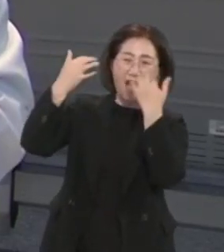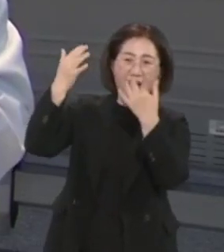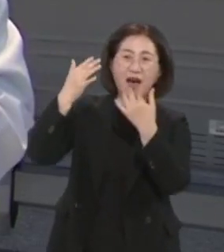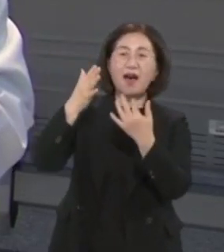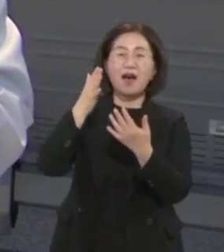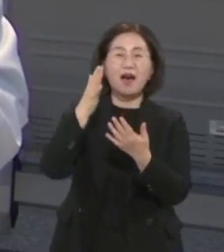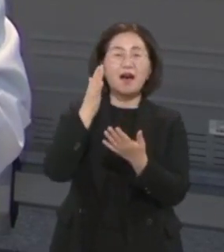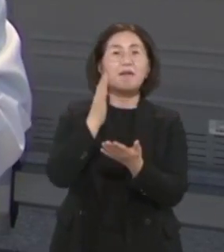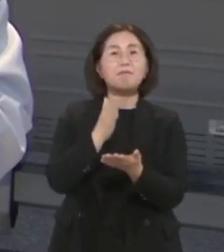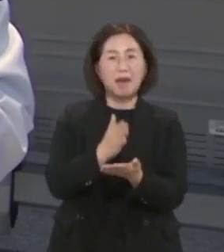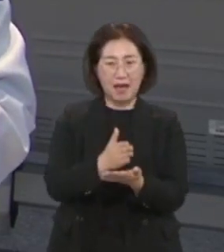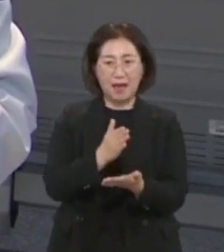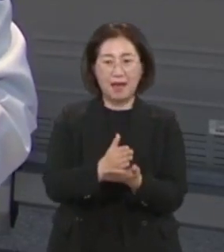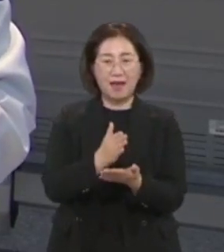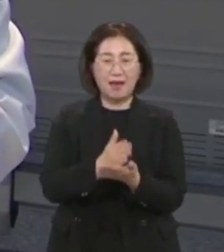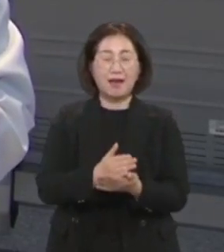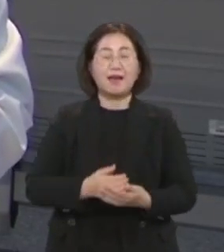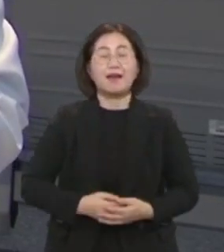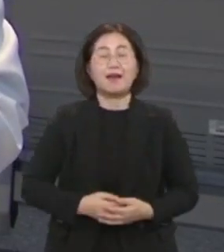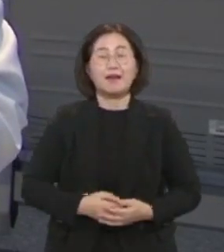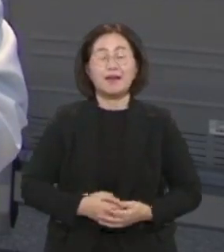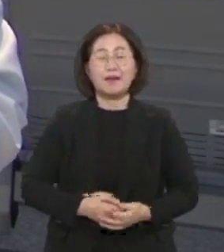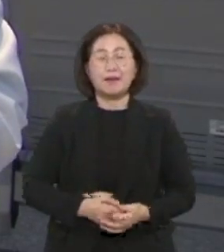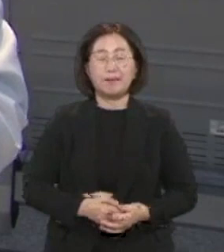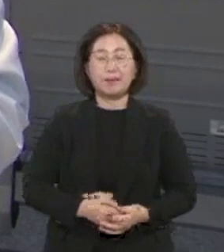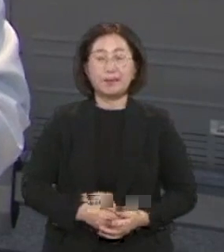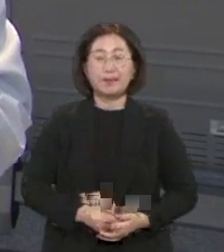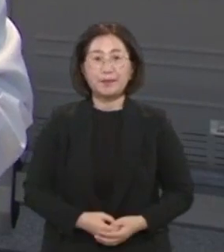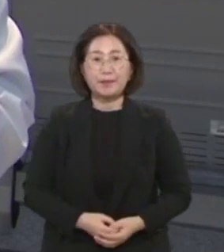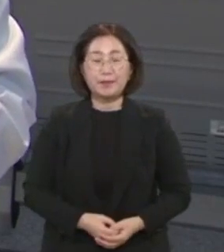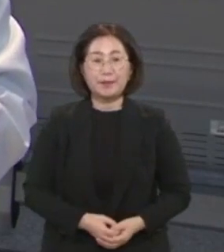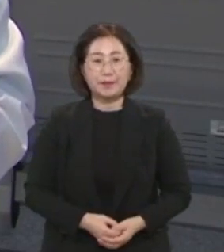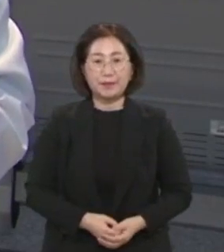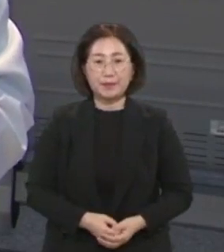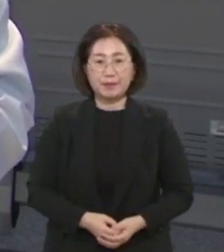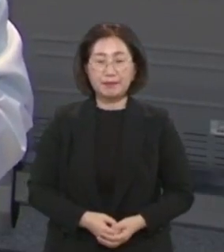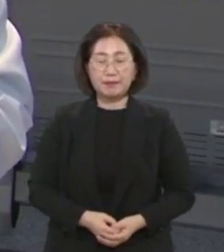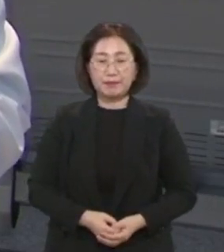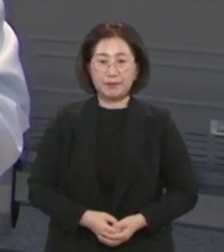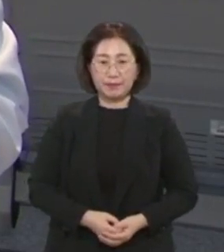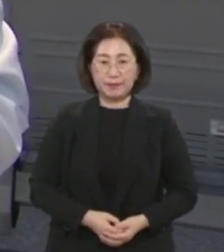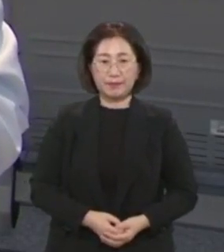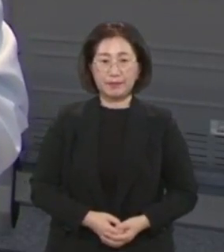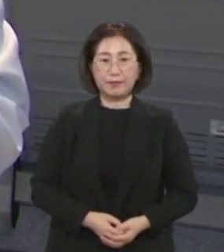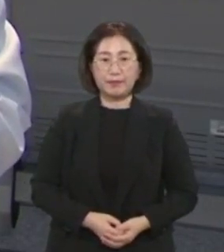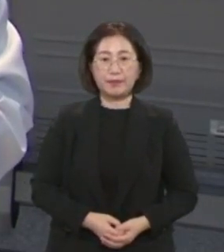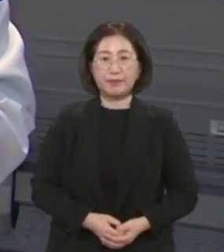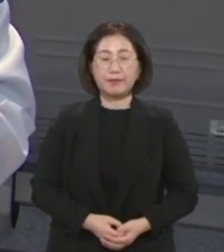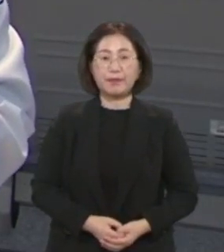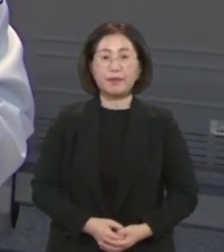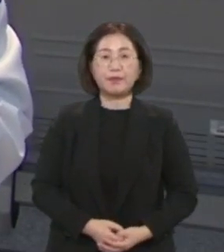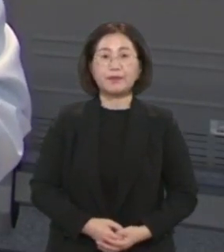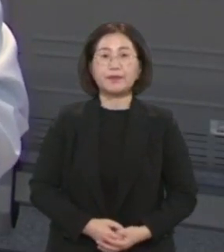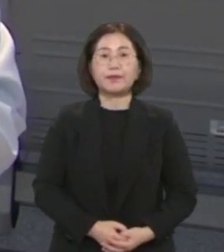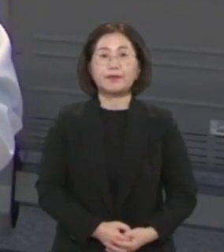것이 눈이 건조해지는 것을 막을 수 있습니다. TJB 닥터 리포트 정쟁입니다.